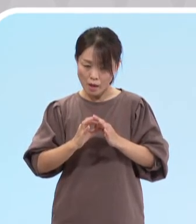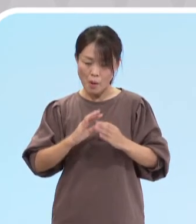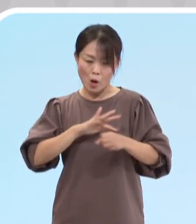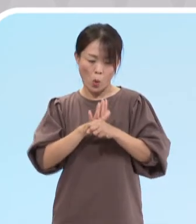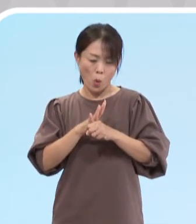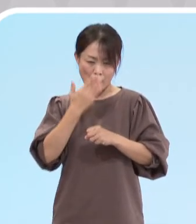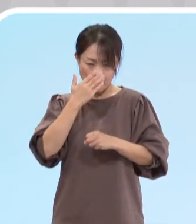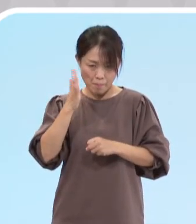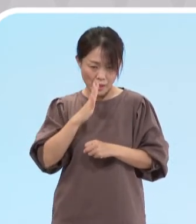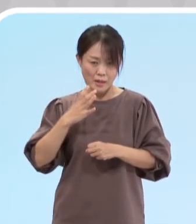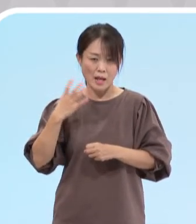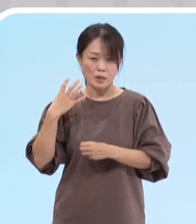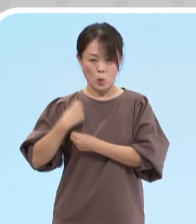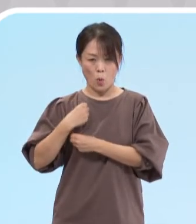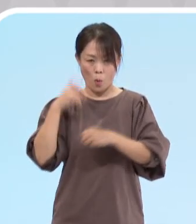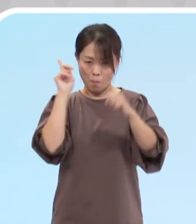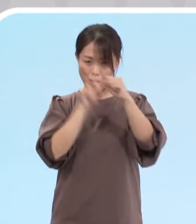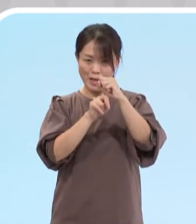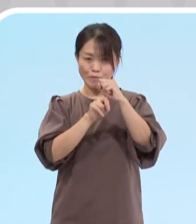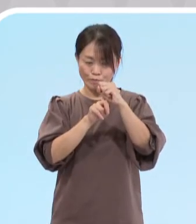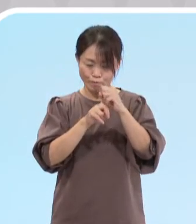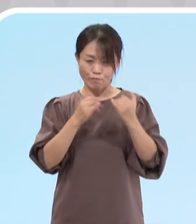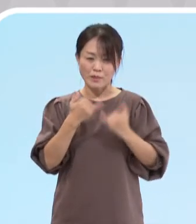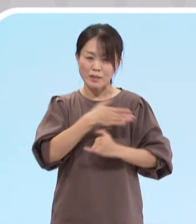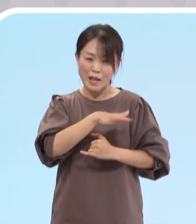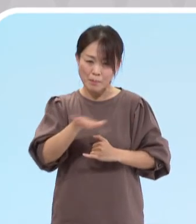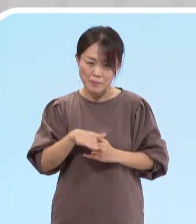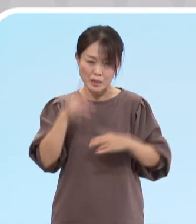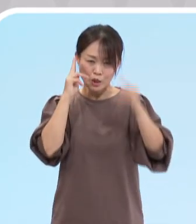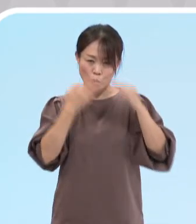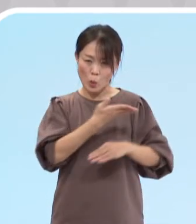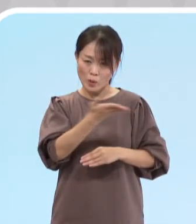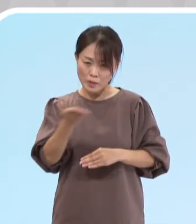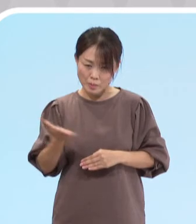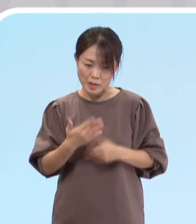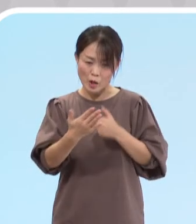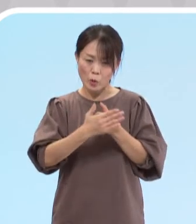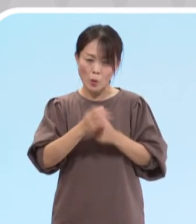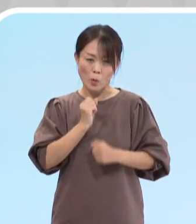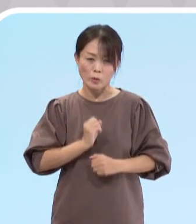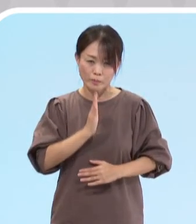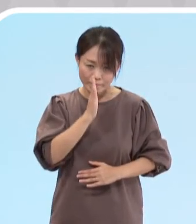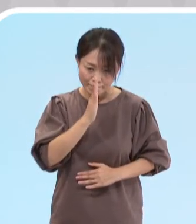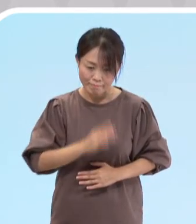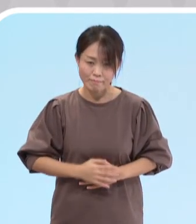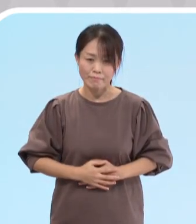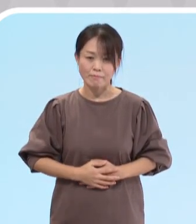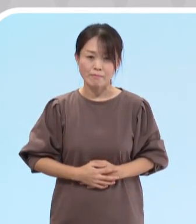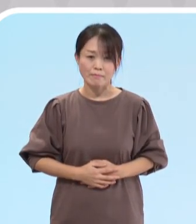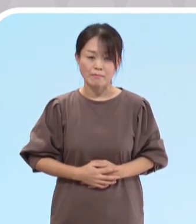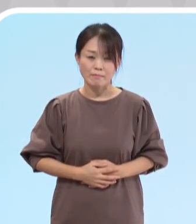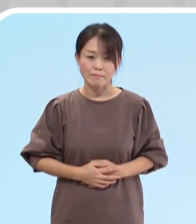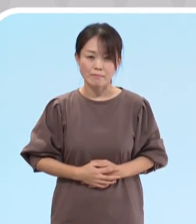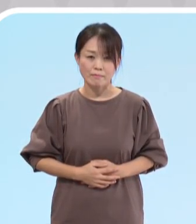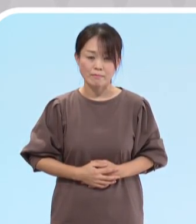負けない兵庫を目指します。県民・事業者の皆さんのご協力をよろしくお願いします。